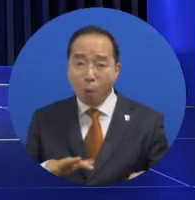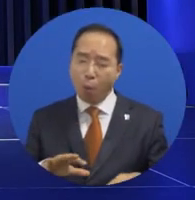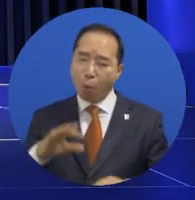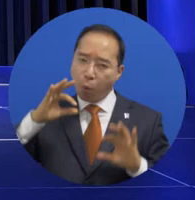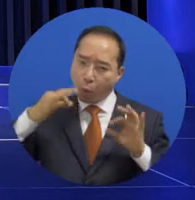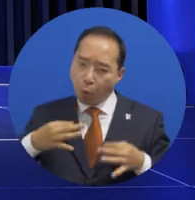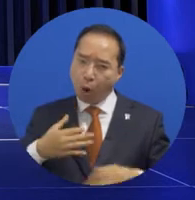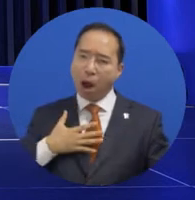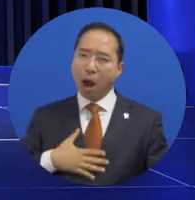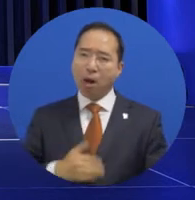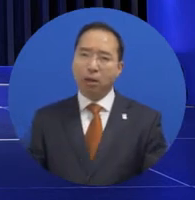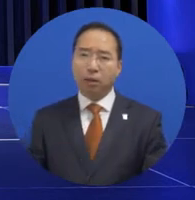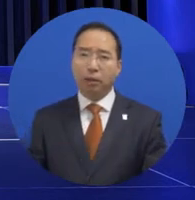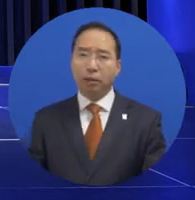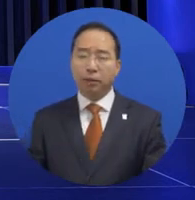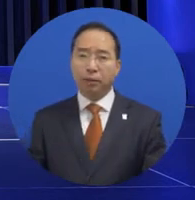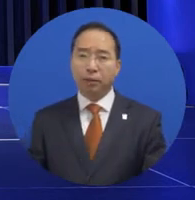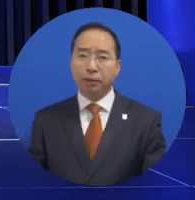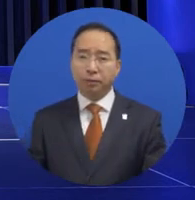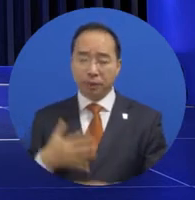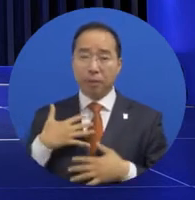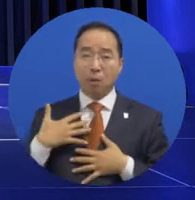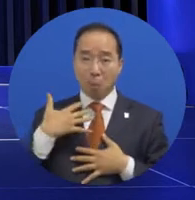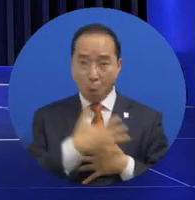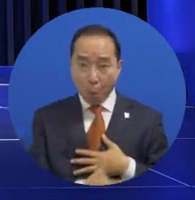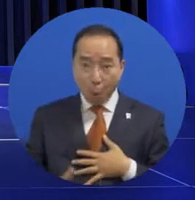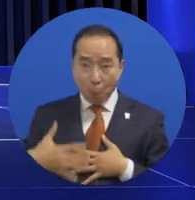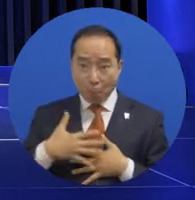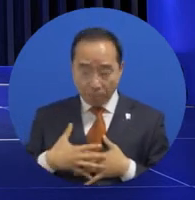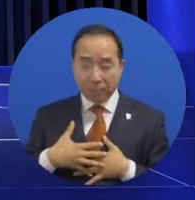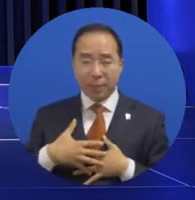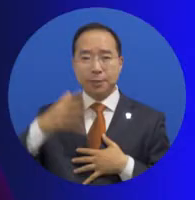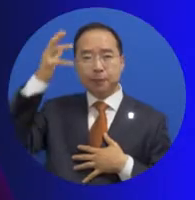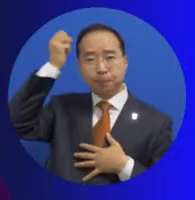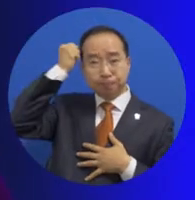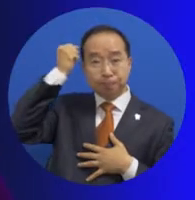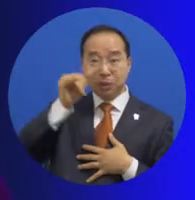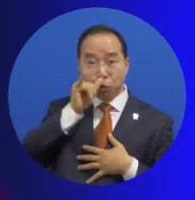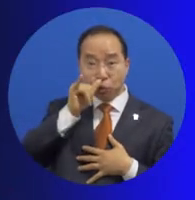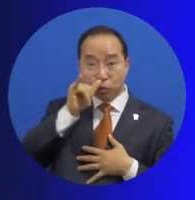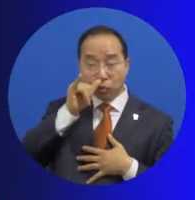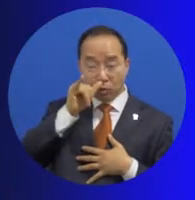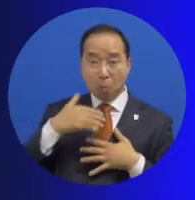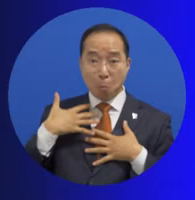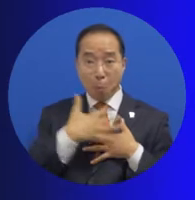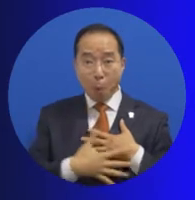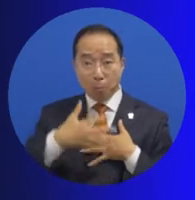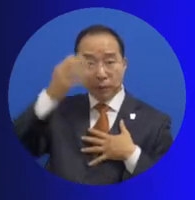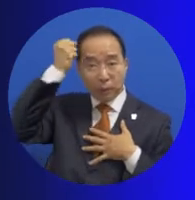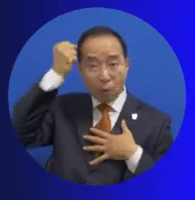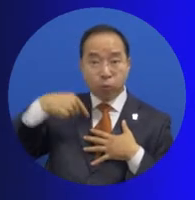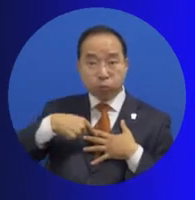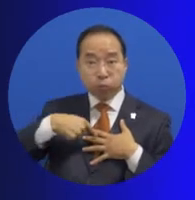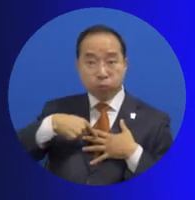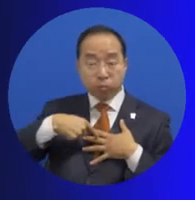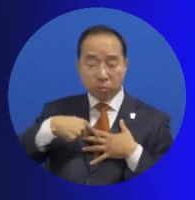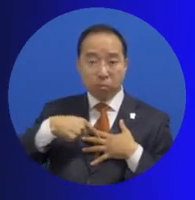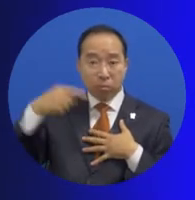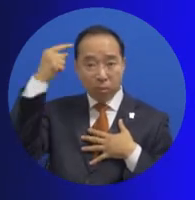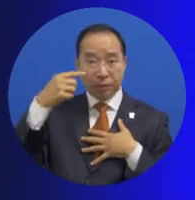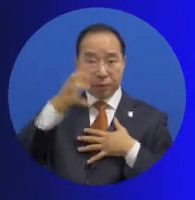게 기억력이 어마어마하게 좋더라고요. 머리보다 더 좋아요. 아, 이 몸은 기억력이